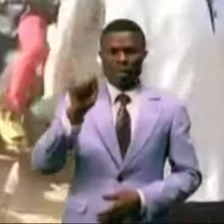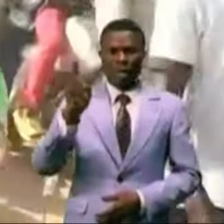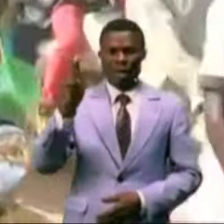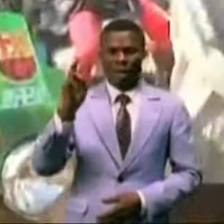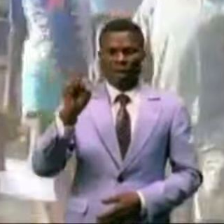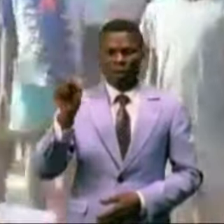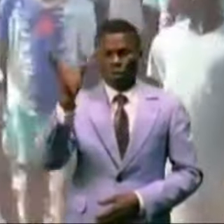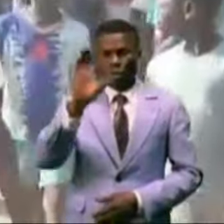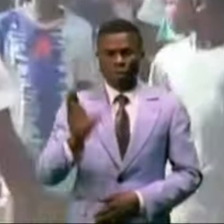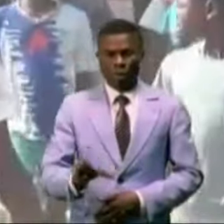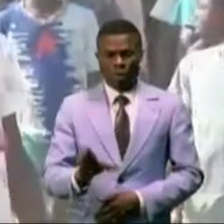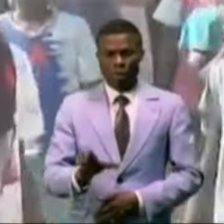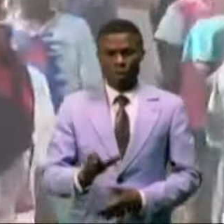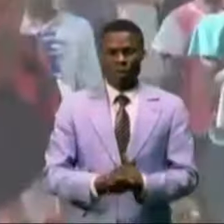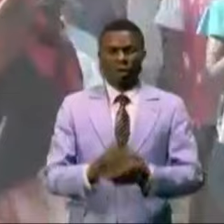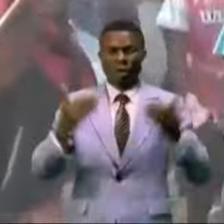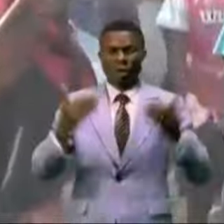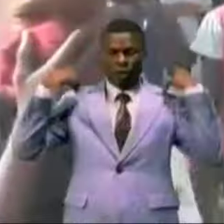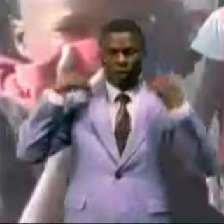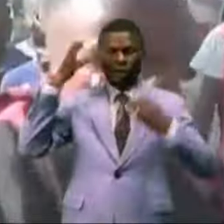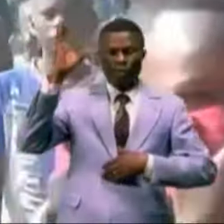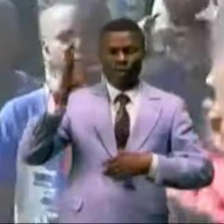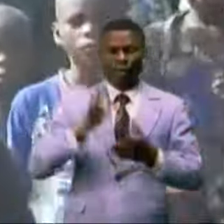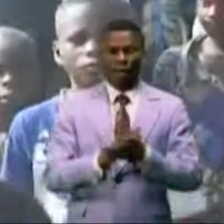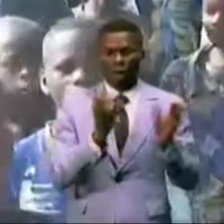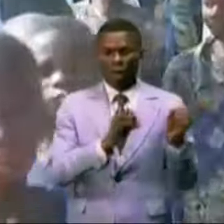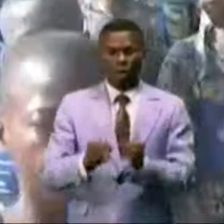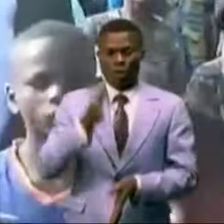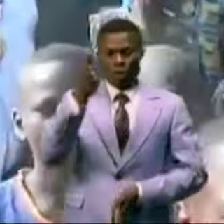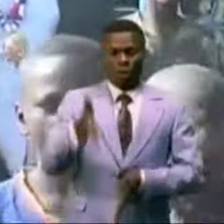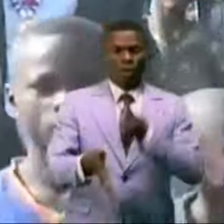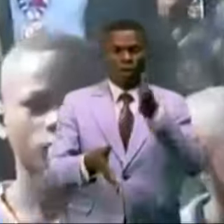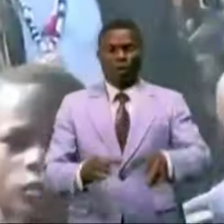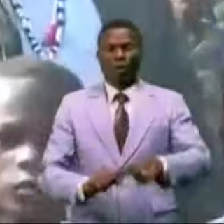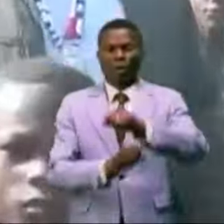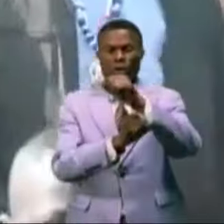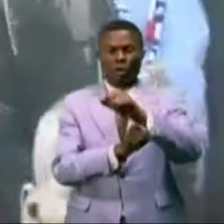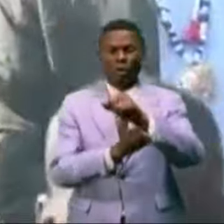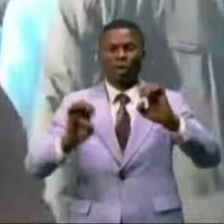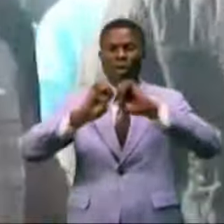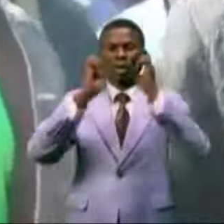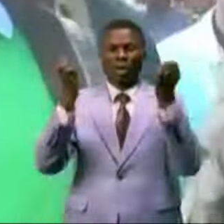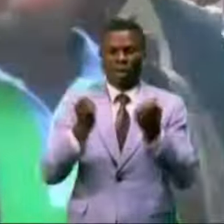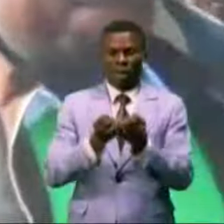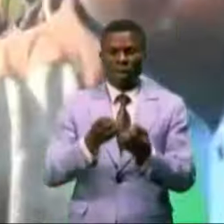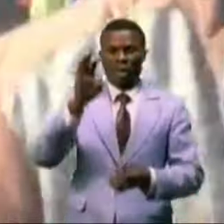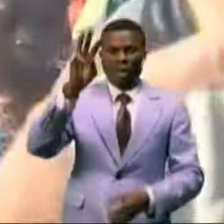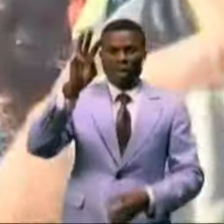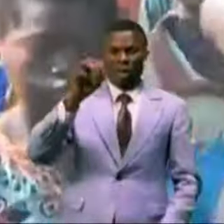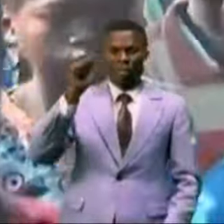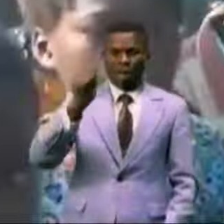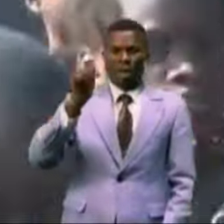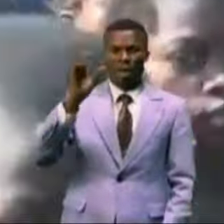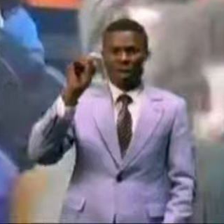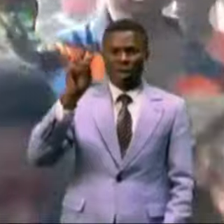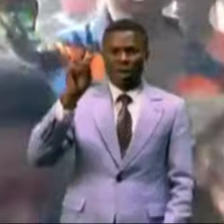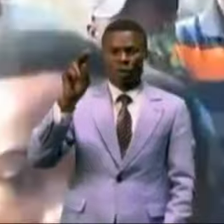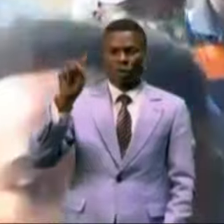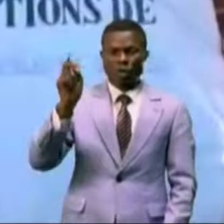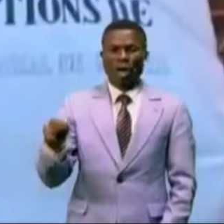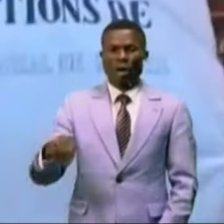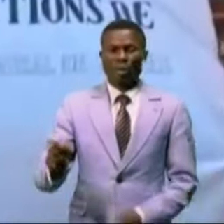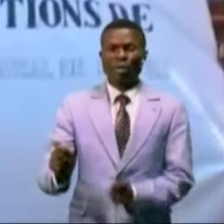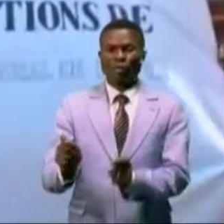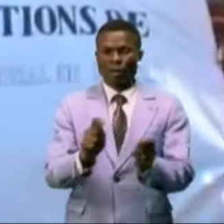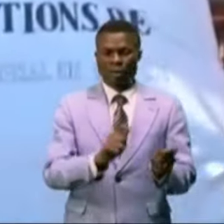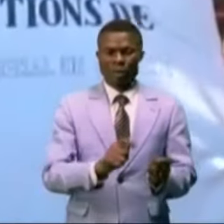à leur tête le grand chef coutumier, ont organisé une marche de soutien envers l'entreprise Manono Lithium. Nous sommes dans la province du Tanganyika.